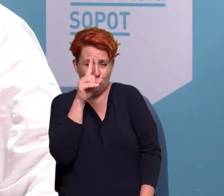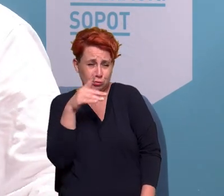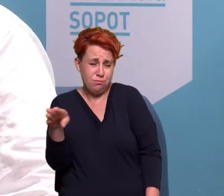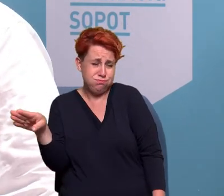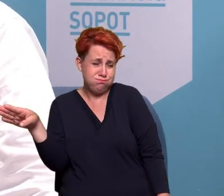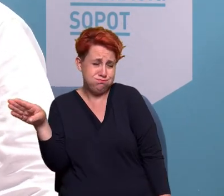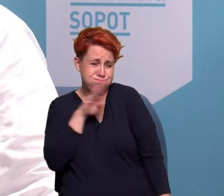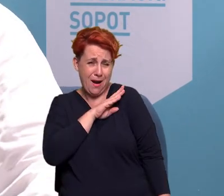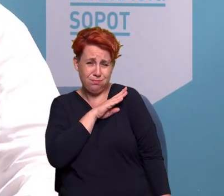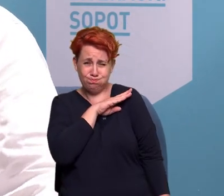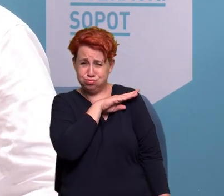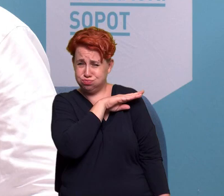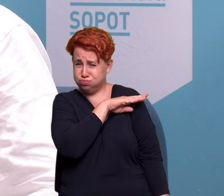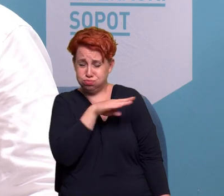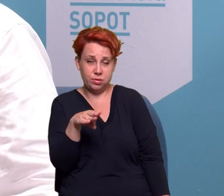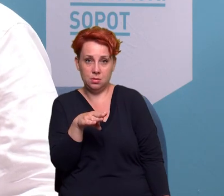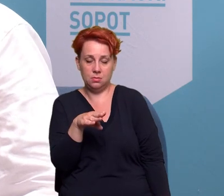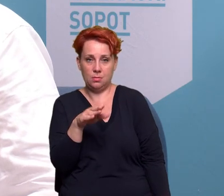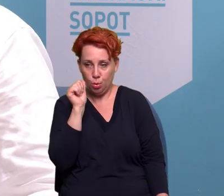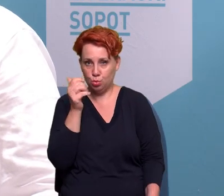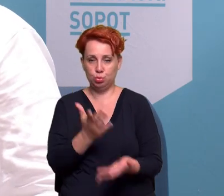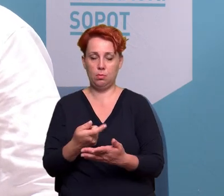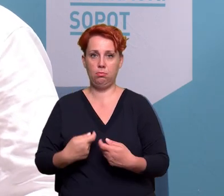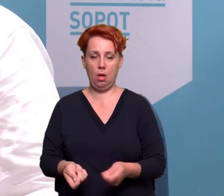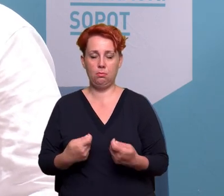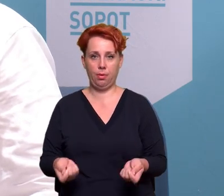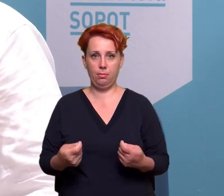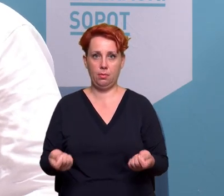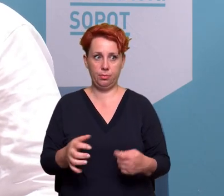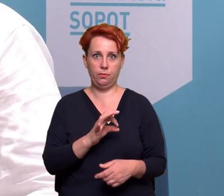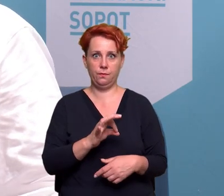Pamiętam twarze tych młodych mężczyzn, trochę o tym pisałem,